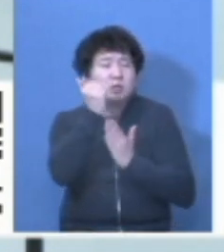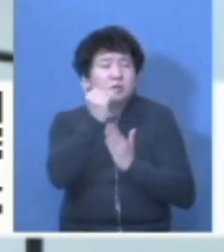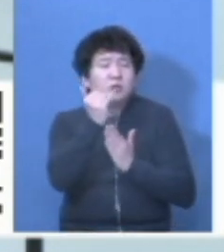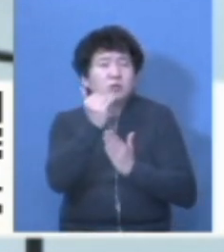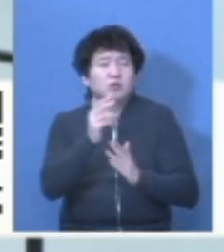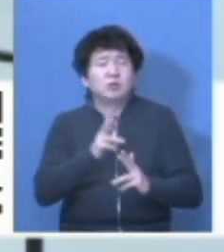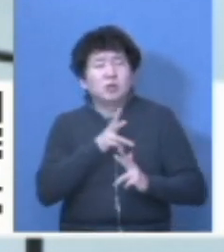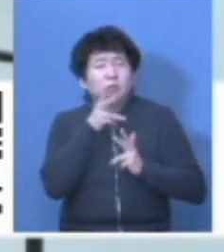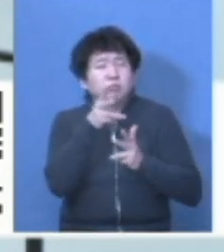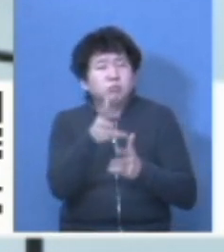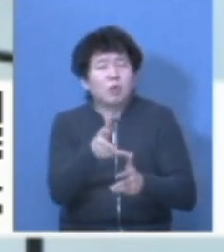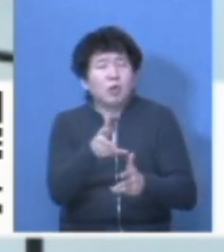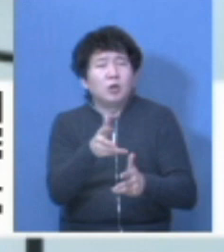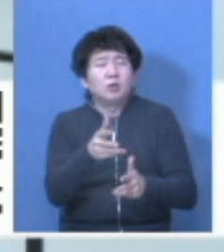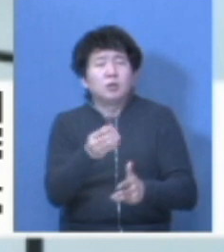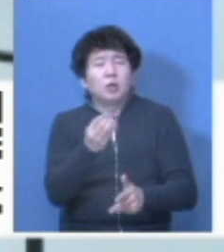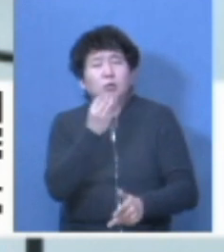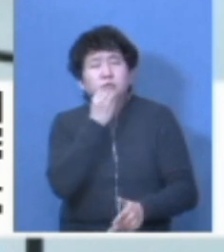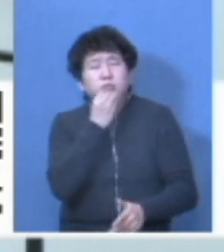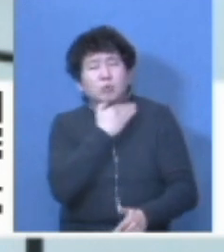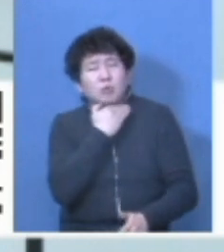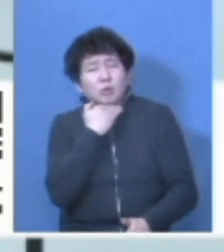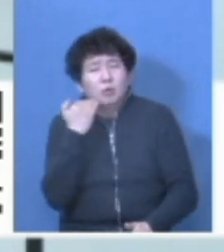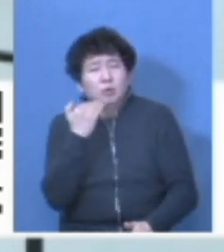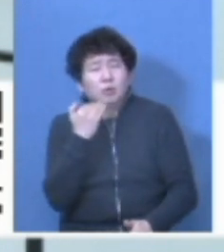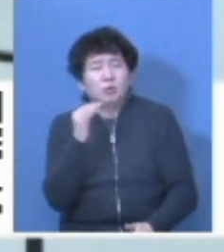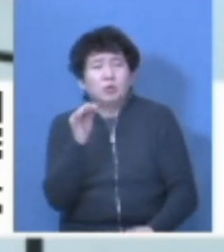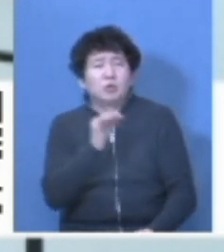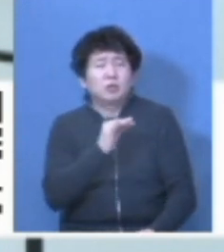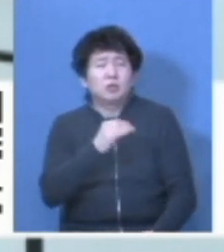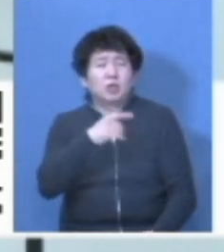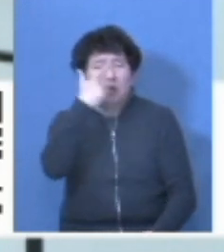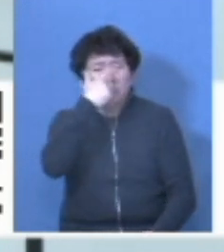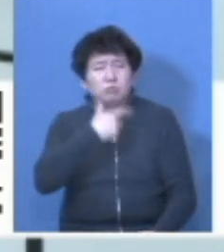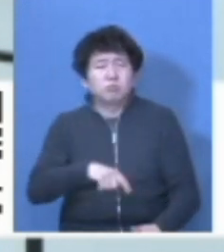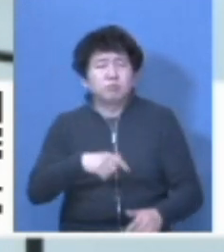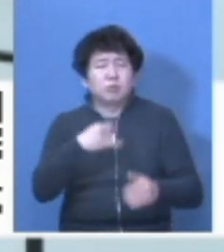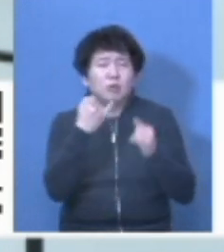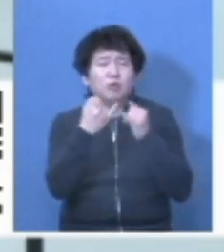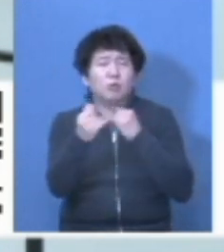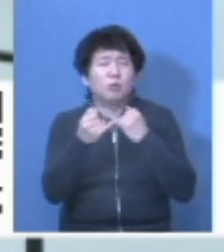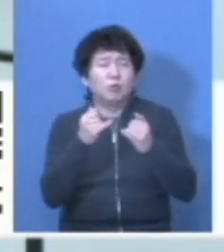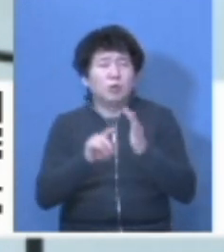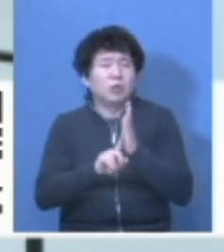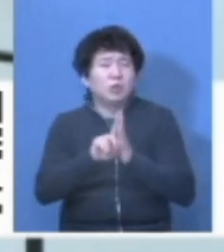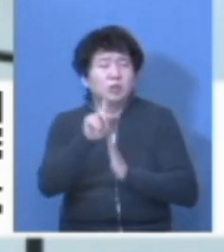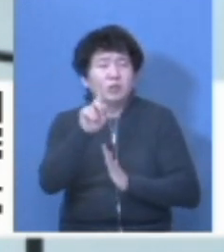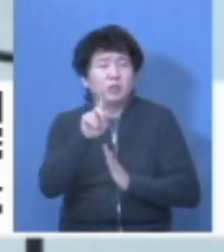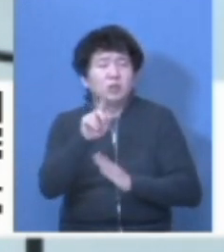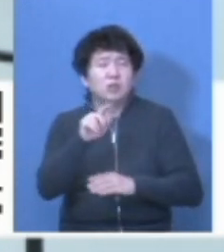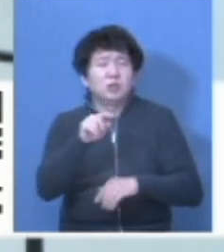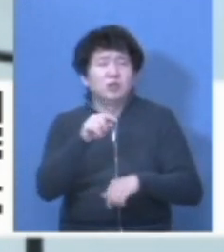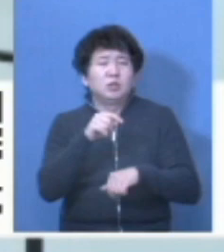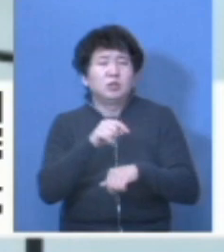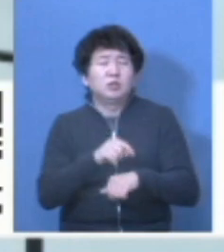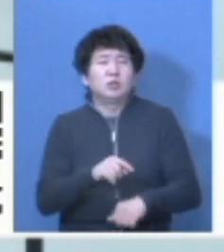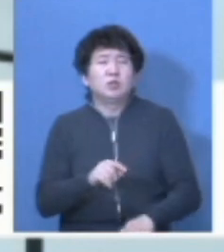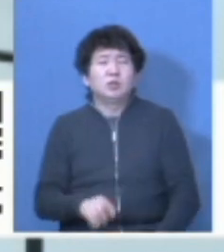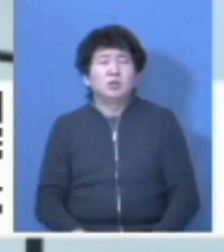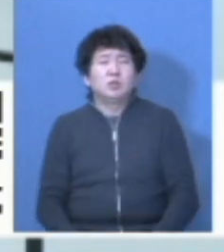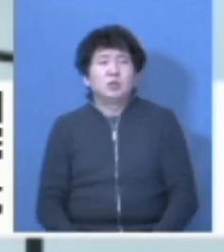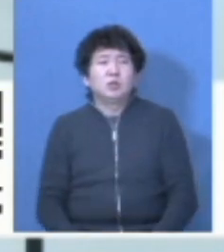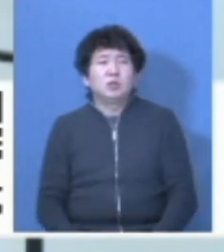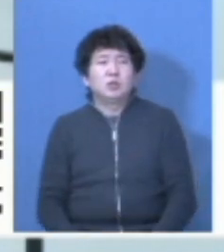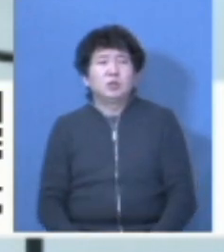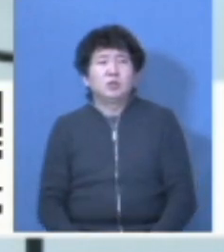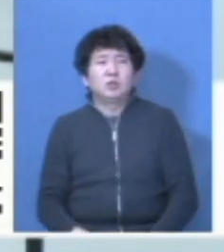айну, тәбетін төмендеуі, кейін сарғаю пайда болады. Сарғаюдан кейін науқас өзін жақсы сезініп, реконвалесценция